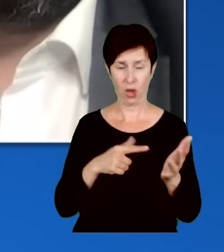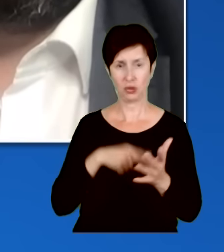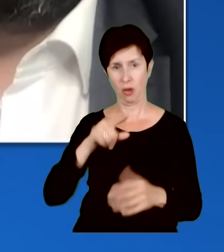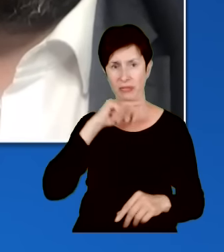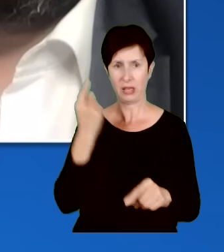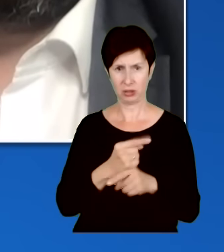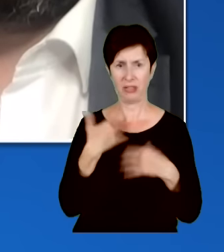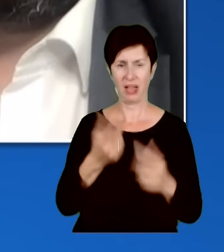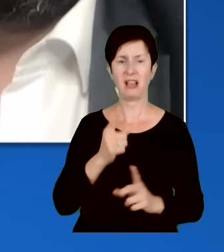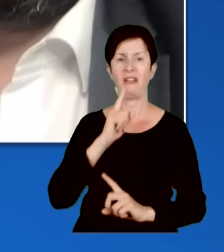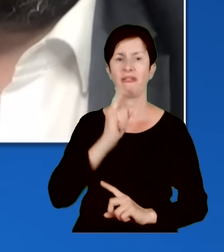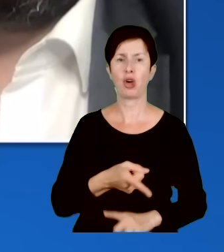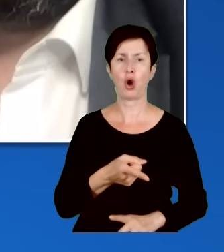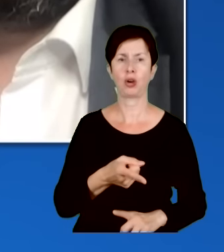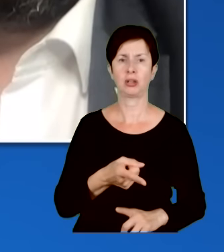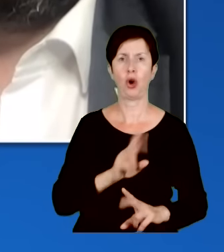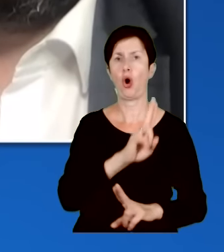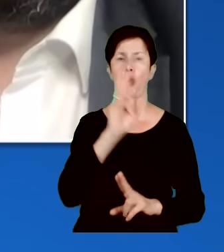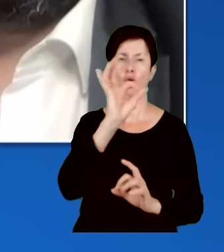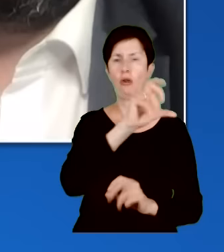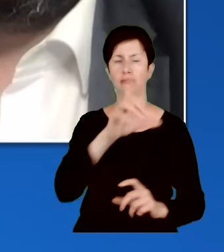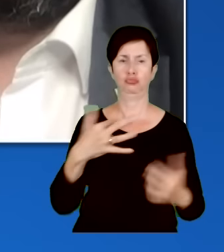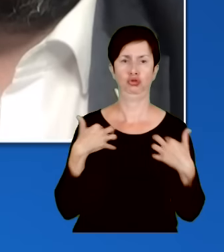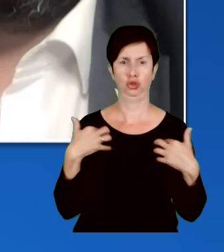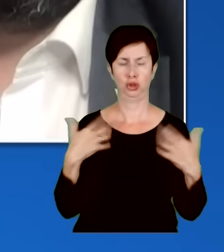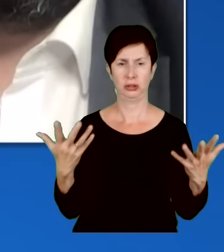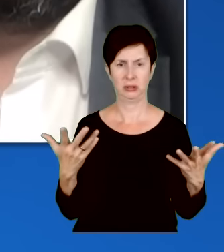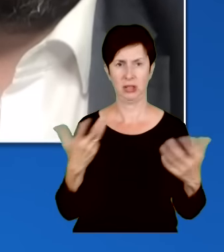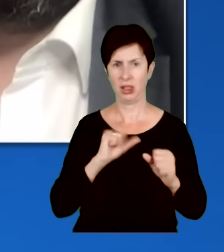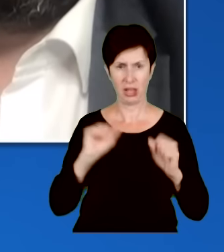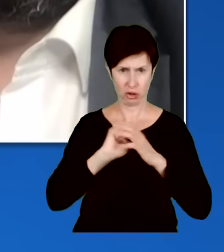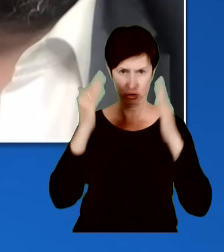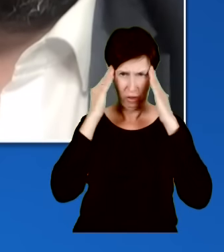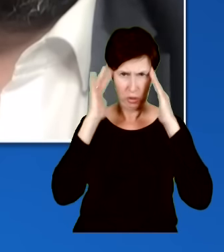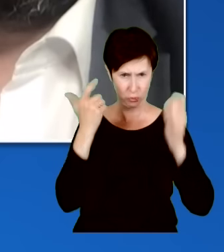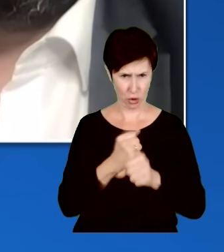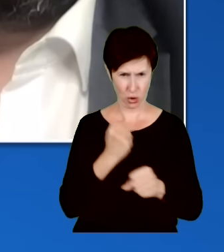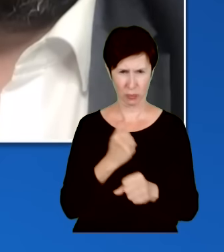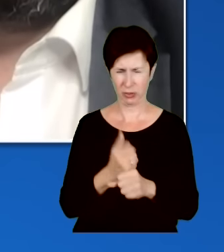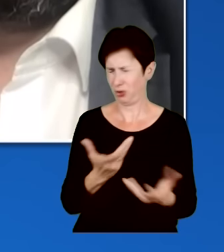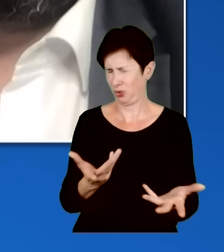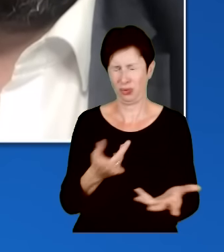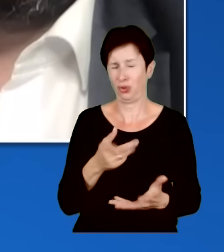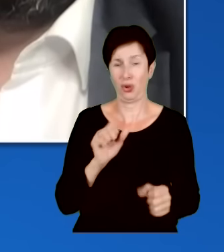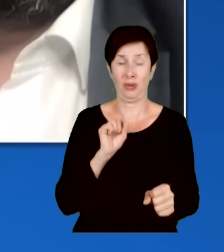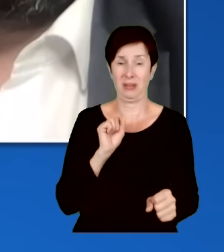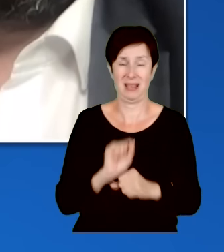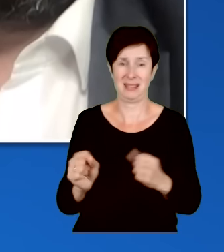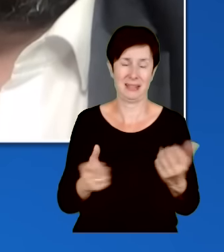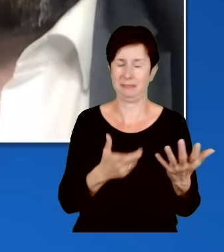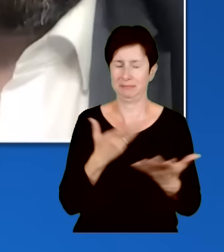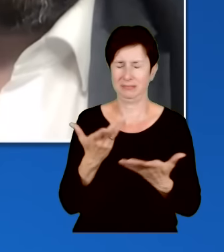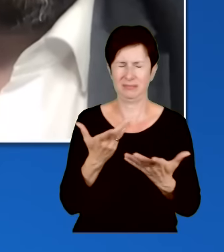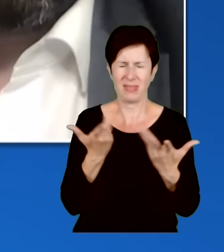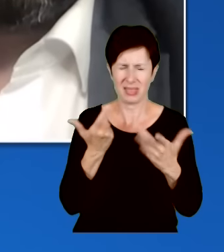wyrok w sprawie czyjegoś życia no i nie jest świadomy tego co robi to to w ogóle uważam że to jest nie do